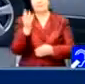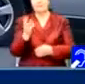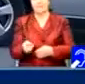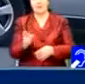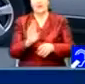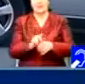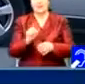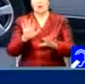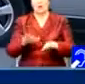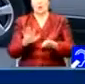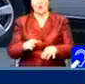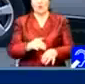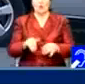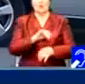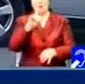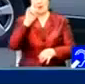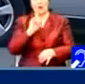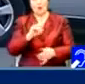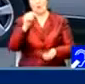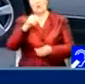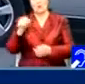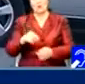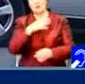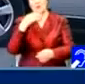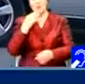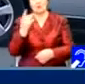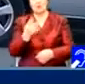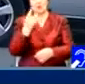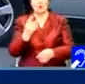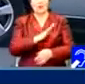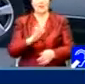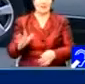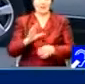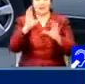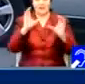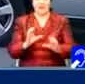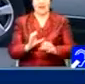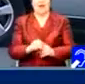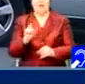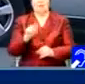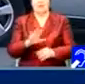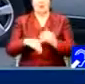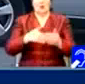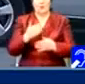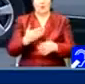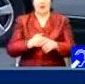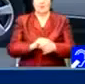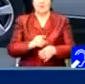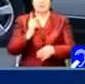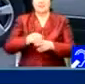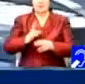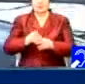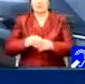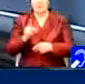să staționeze în locurile unde le este mai comod și de cele mai multe ori parchează neregulamentar. Prin urmare, aceste situații creează